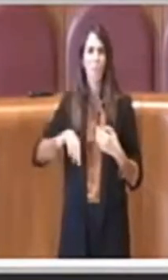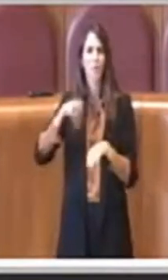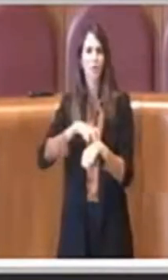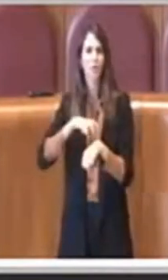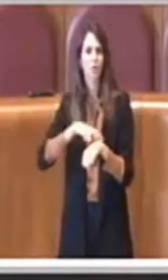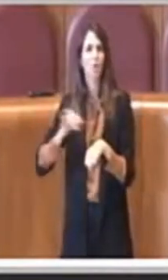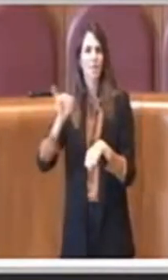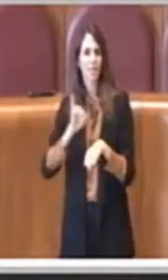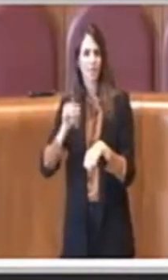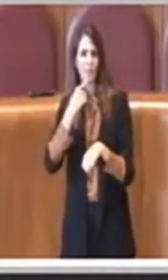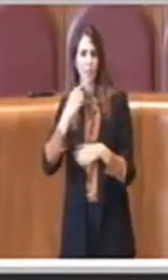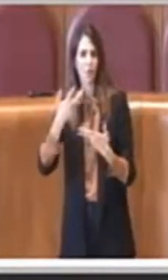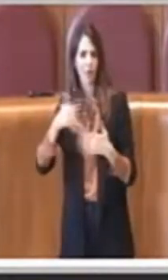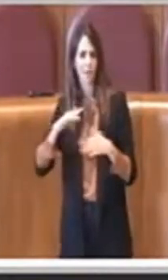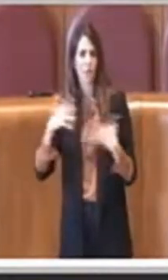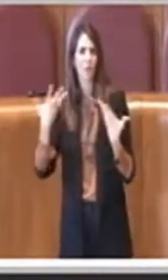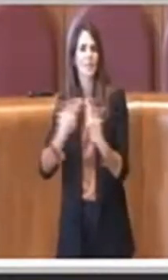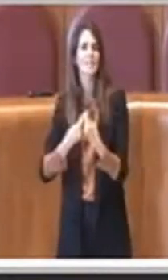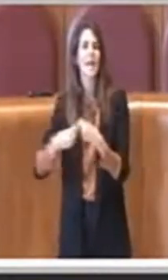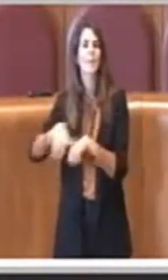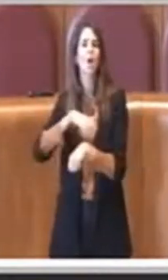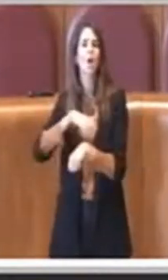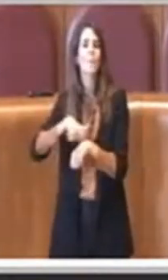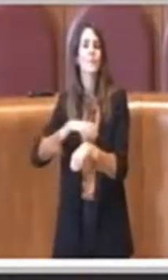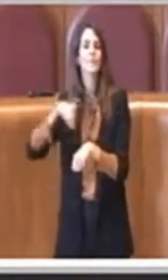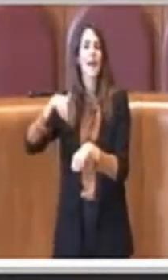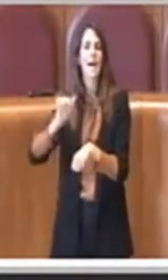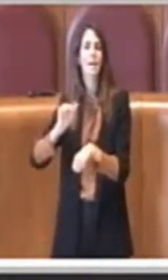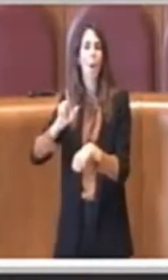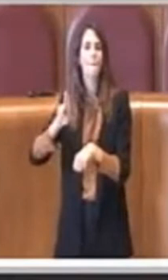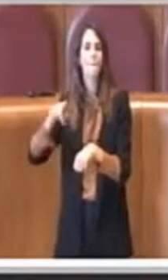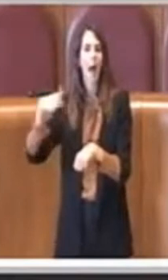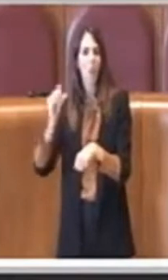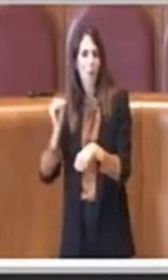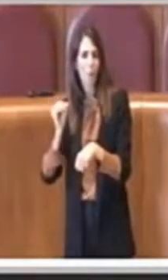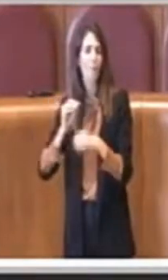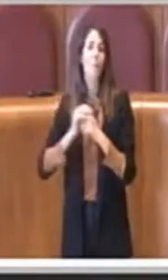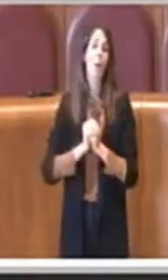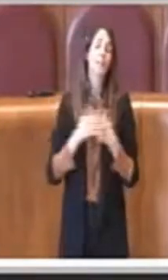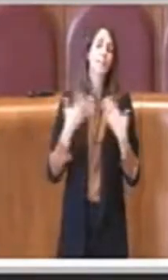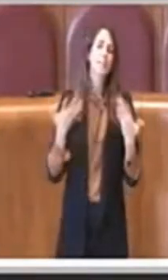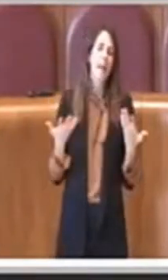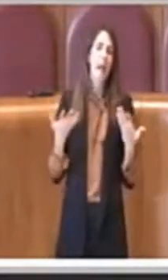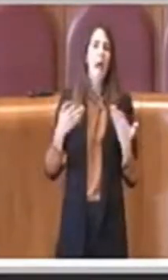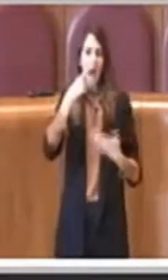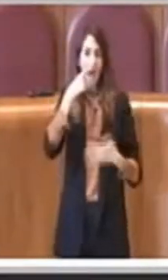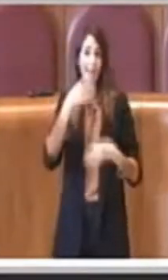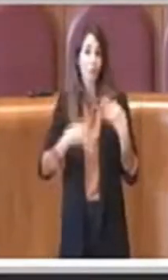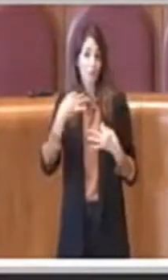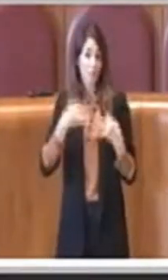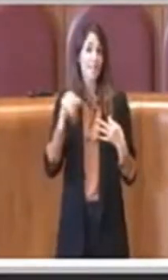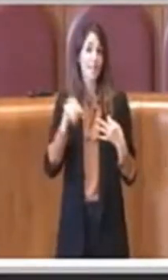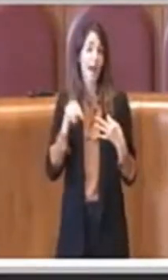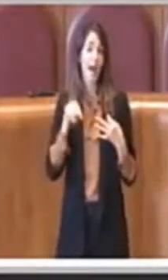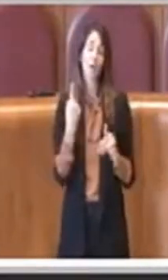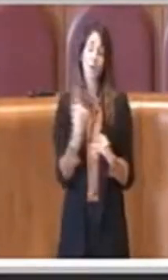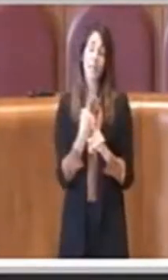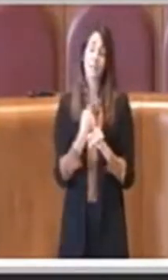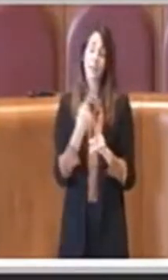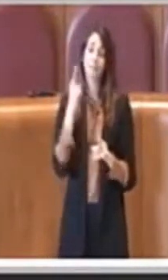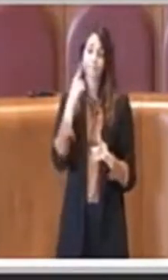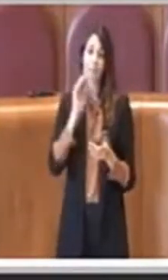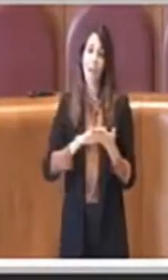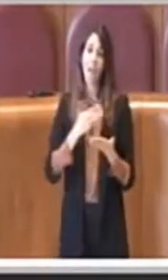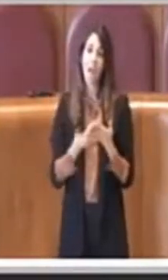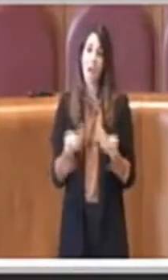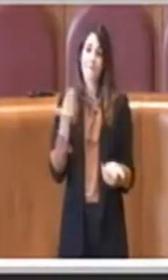Iervolino con il commissario Palumbo, e perciò anche lì bisogna fare molta attenzione, valutare